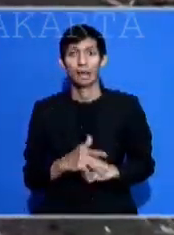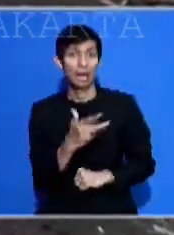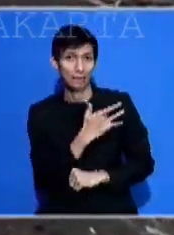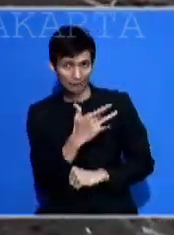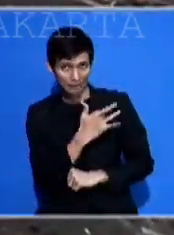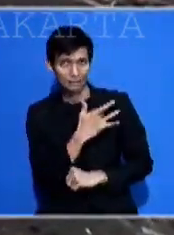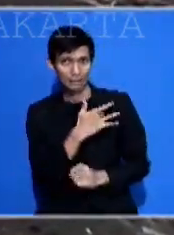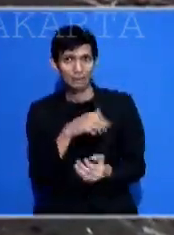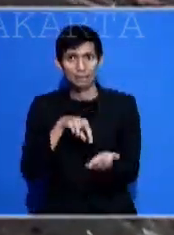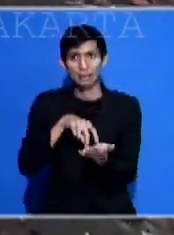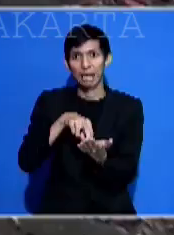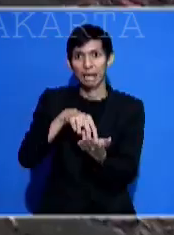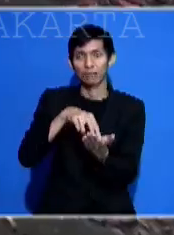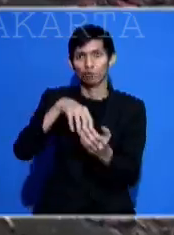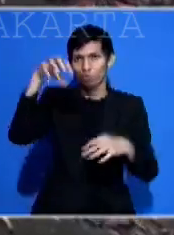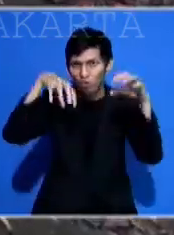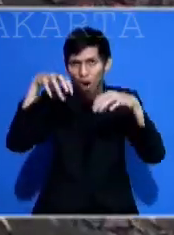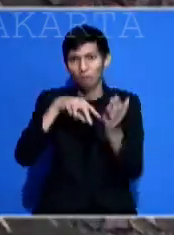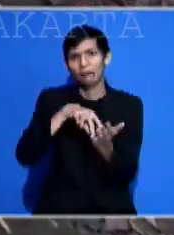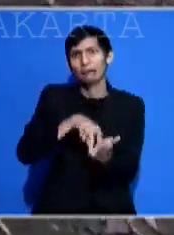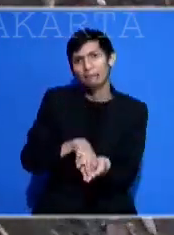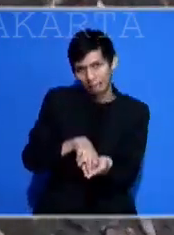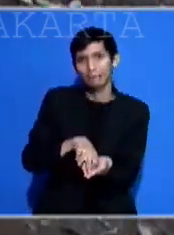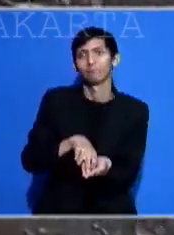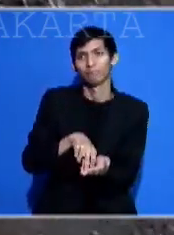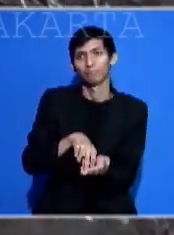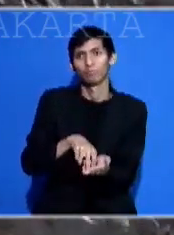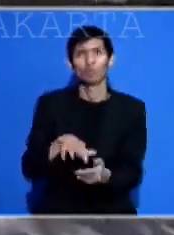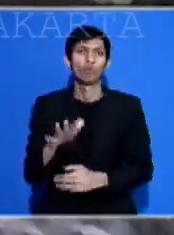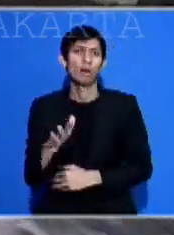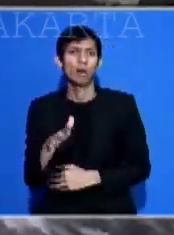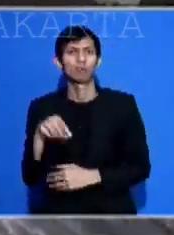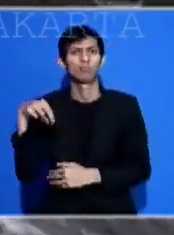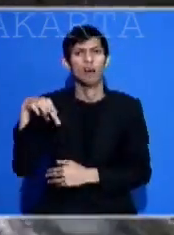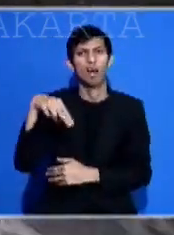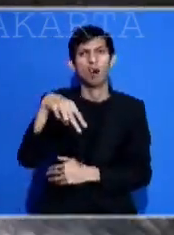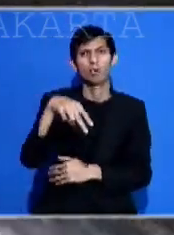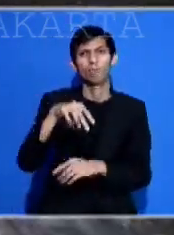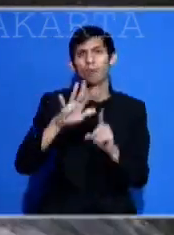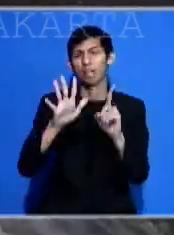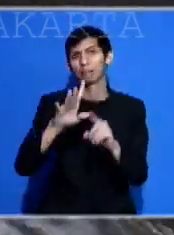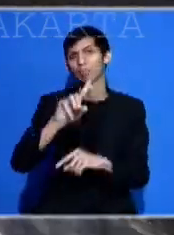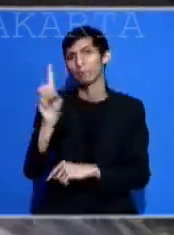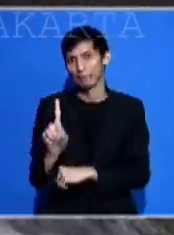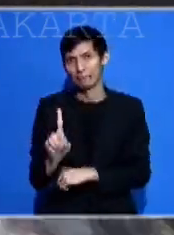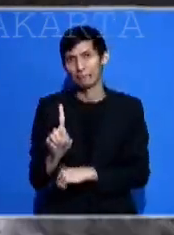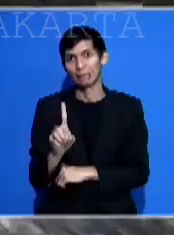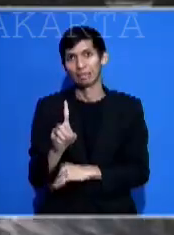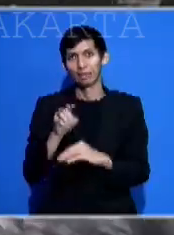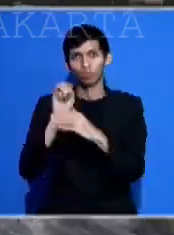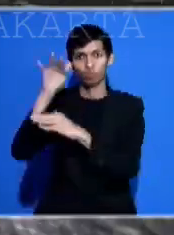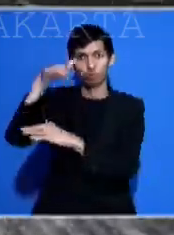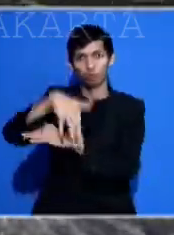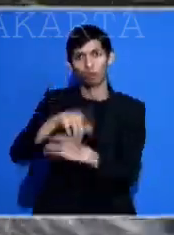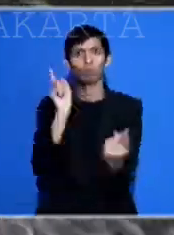Jawa. Saksamunipun lumampah utukawis sedasanan menit, para pelancong saged mirsani wontenipun grojogan toya ingkang inggilipun